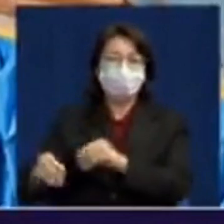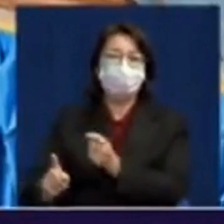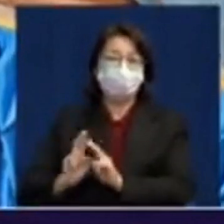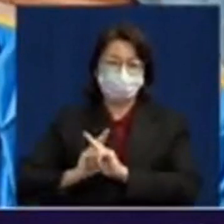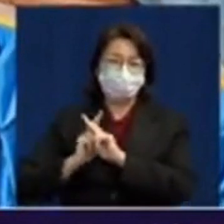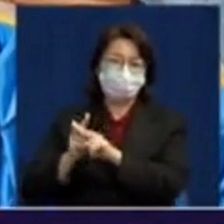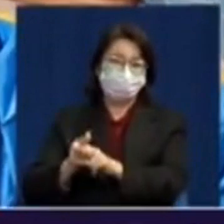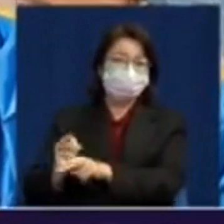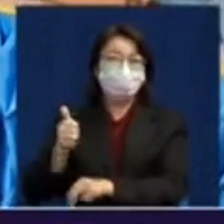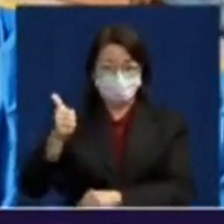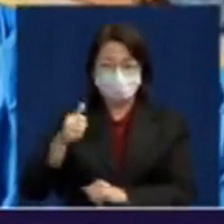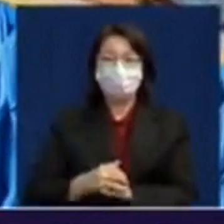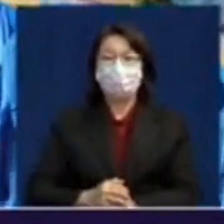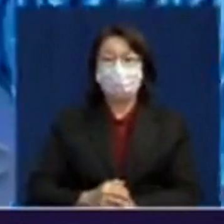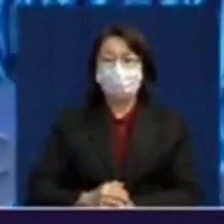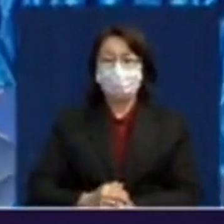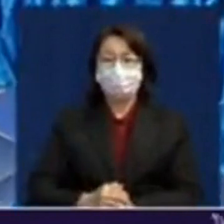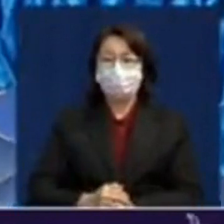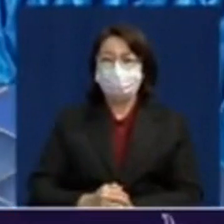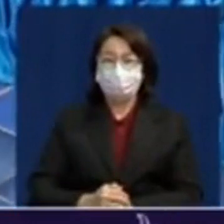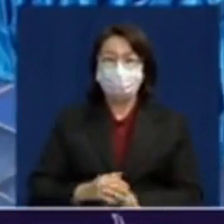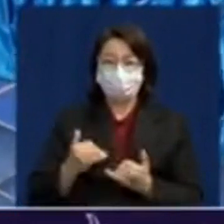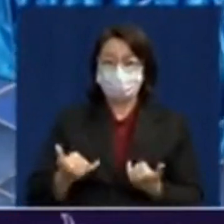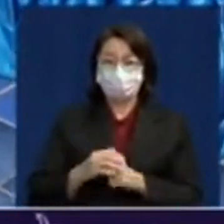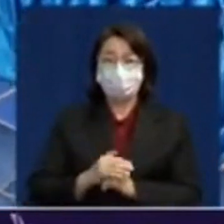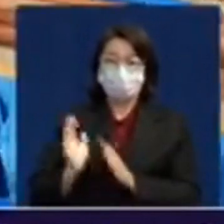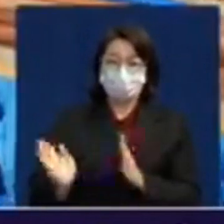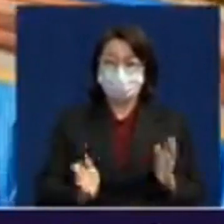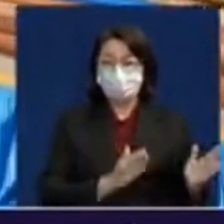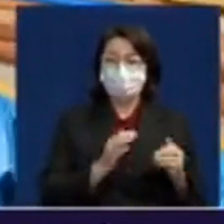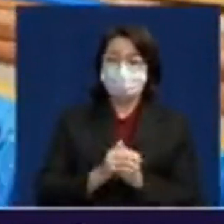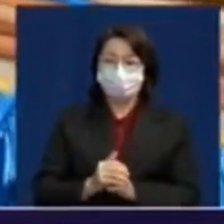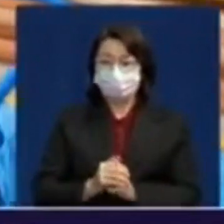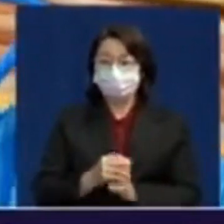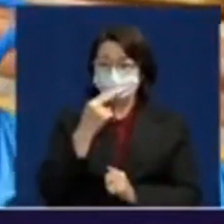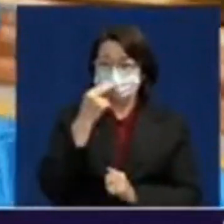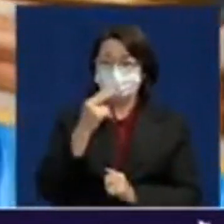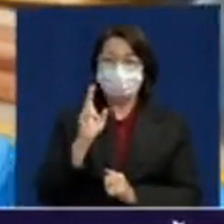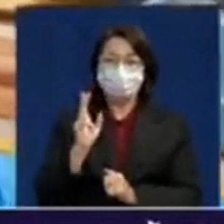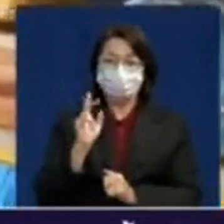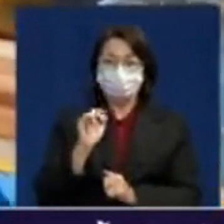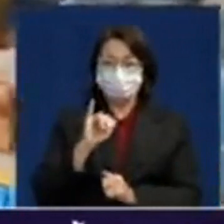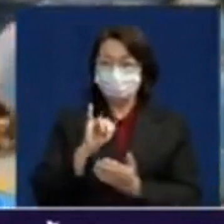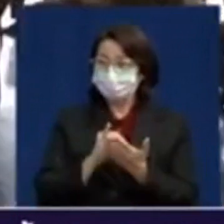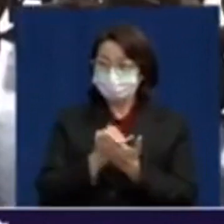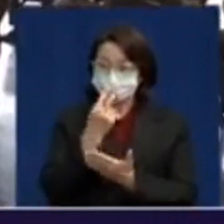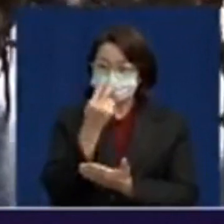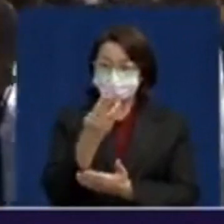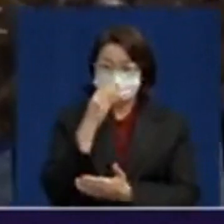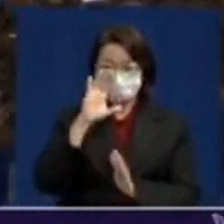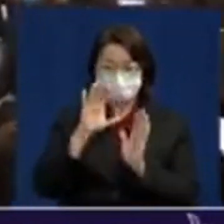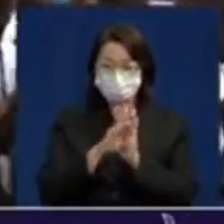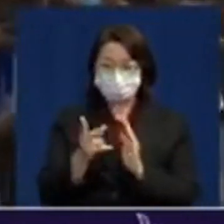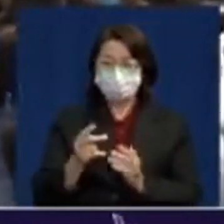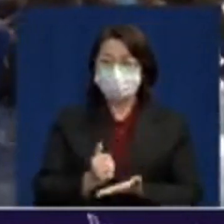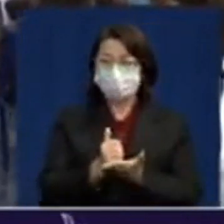นอีกด้วยค่ะ ดิฉันเองเคยมีโอกาสนะคะลงพื้นที่ไปที่อำเภอท่าสองยางจังหวัดตากนะคะโรงเรียนบ้านแม่ระเมิงนะคะซึ่งอยู่